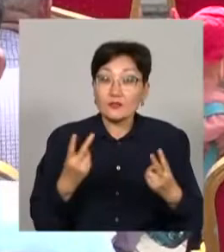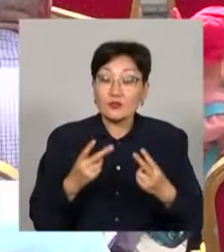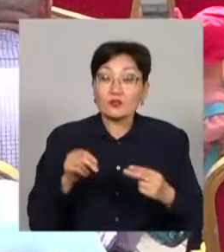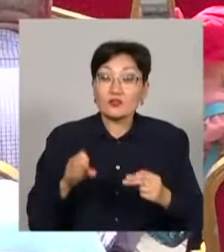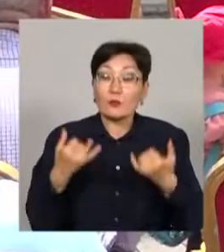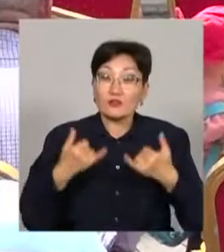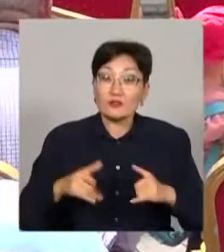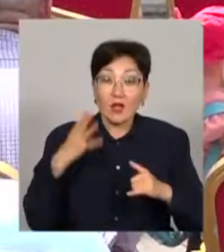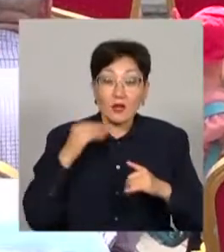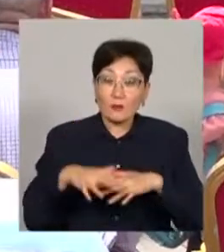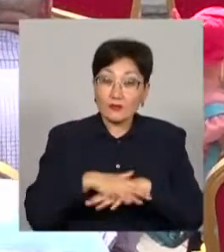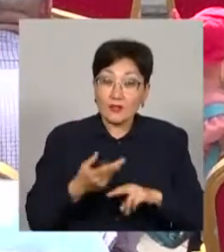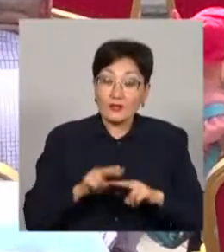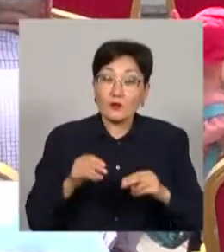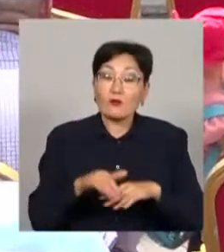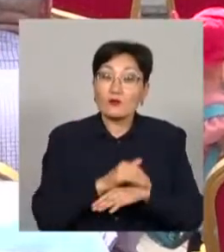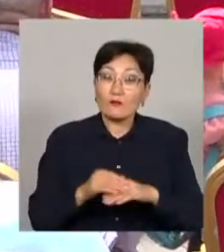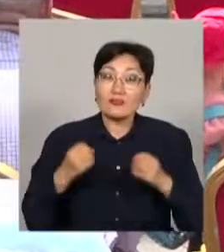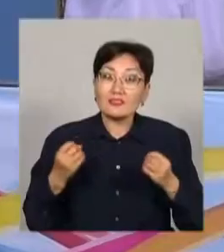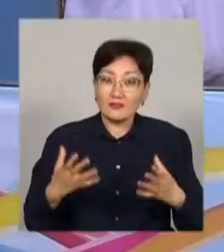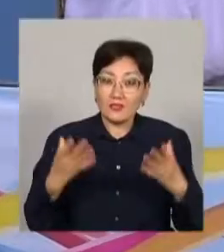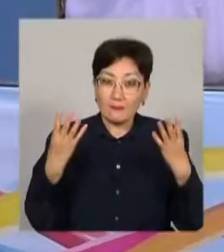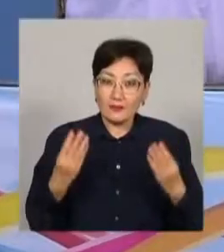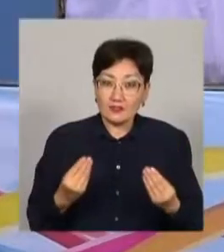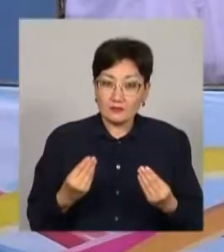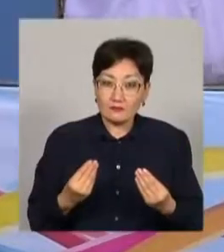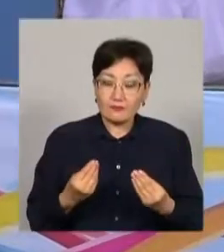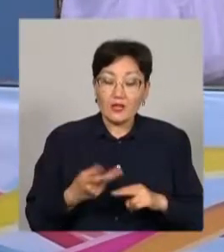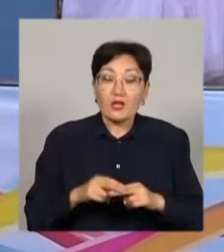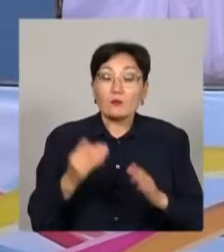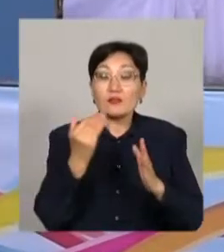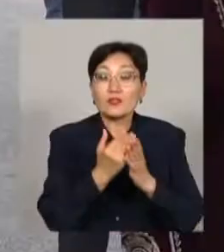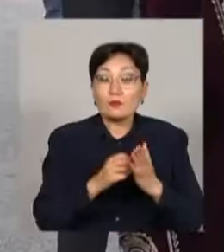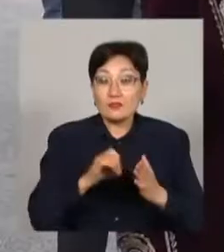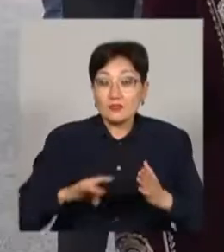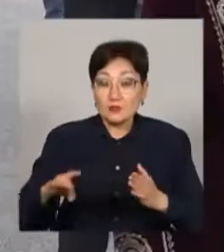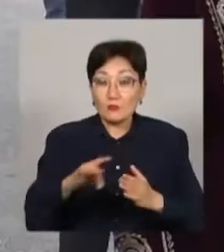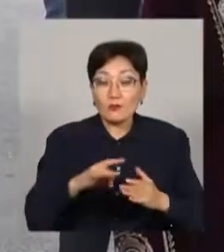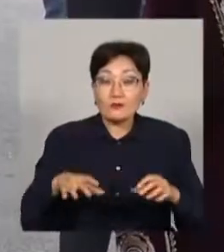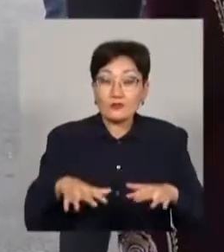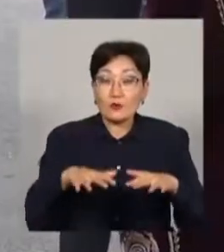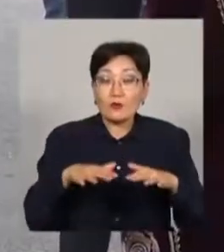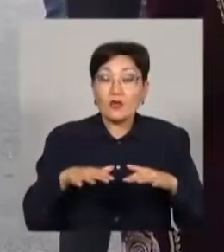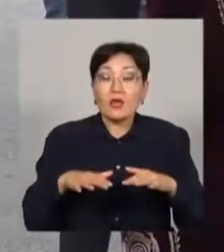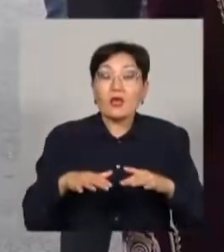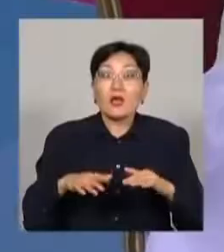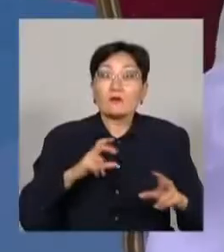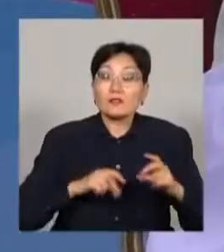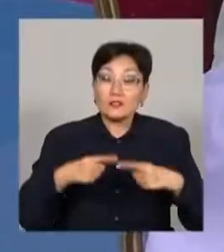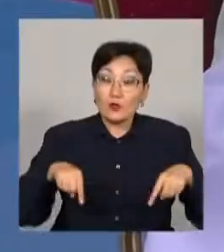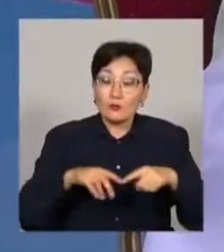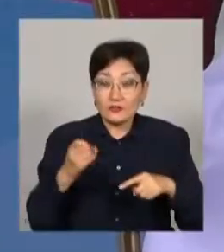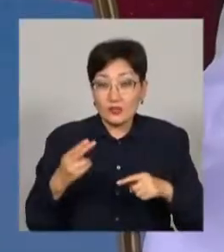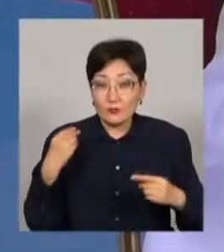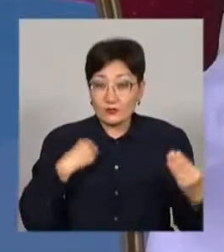чем удивляли алматинцев этот добрый и светлый праздник. Праздничный концерт в Медеусском районе собрал горожан у здания Академии наук.